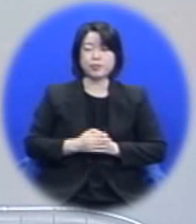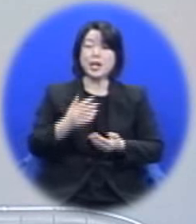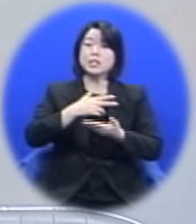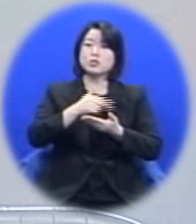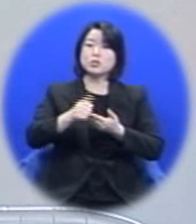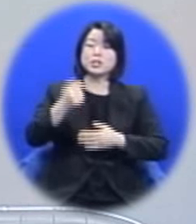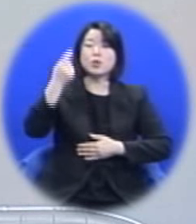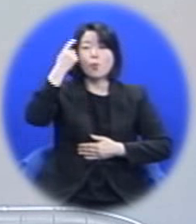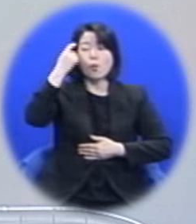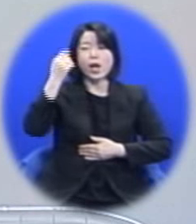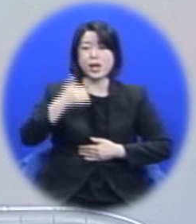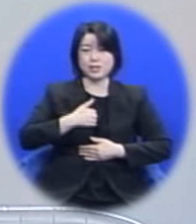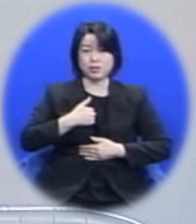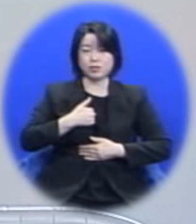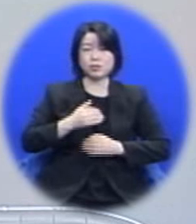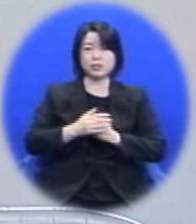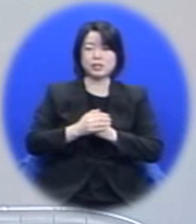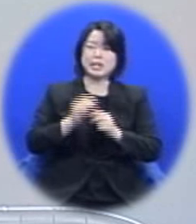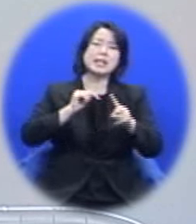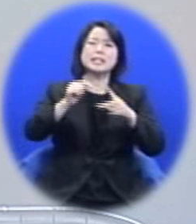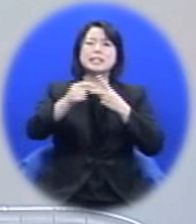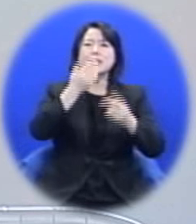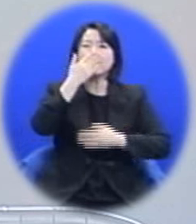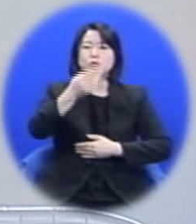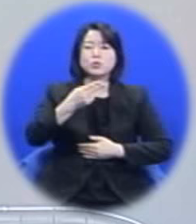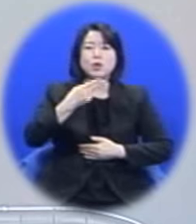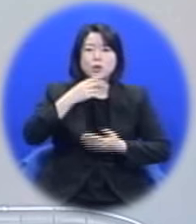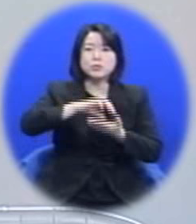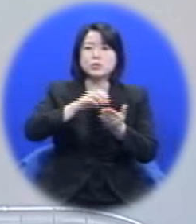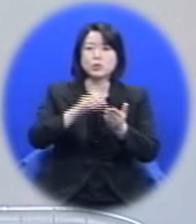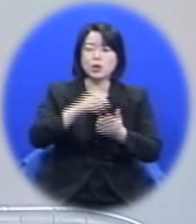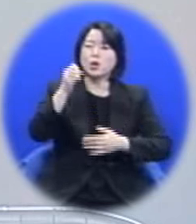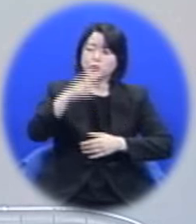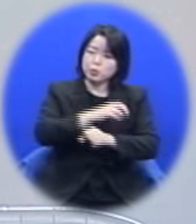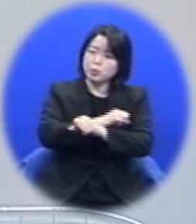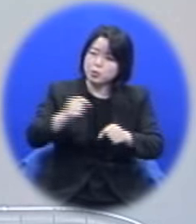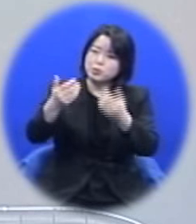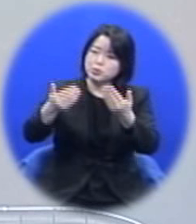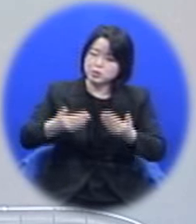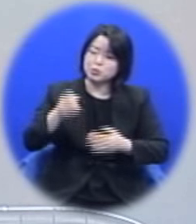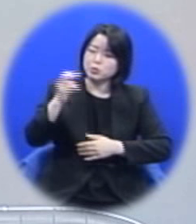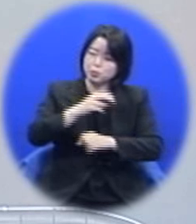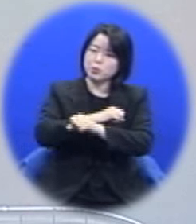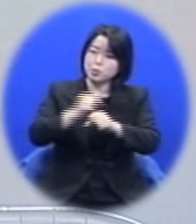주님께서 왜 저를 이해할 수 없을 정도로 또 용서하고 또 용서하셨을까요?